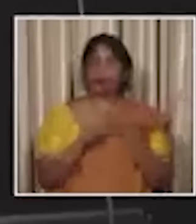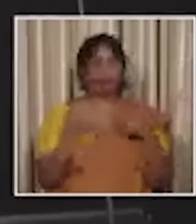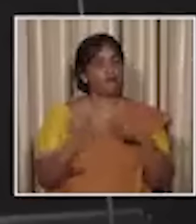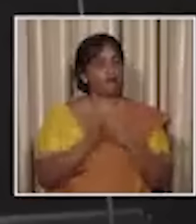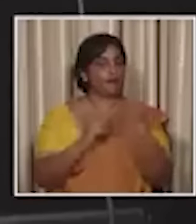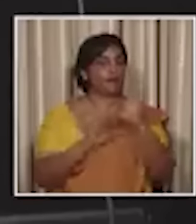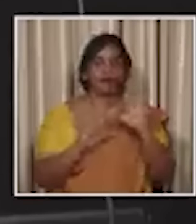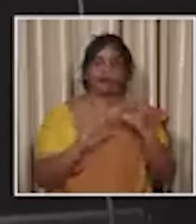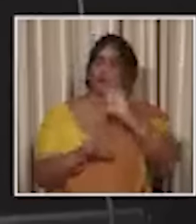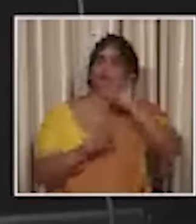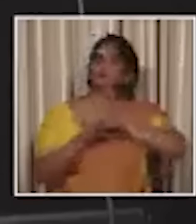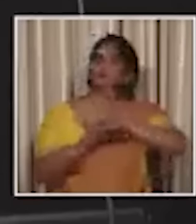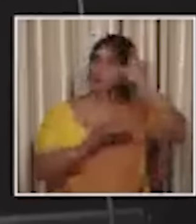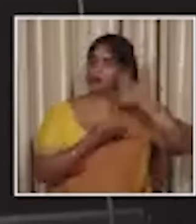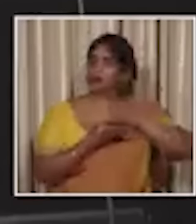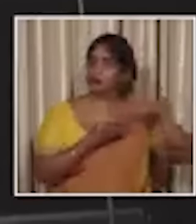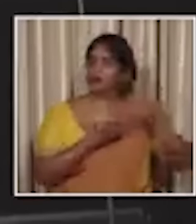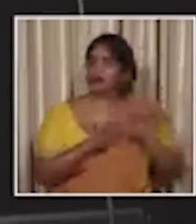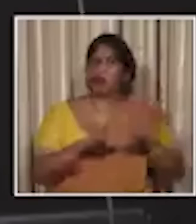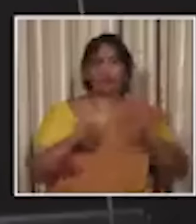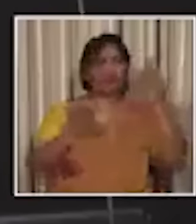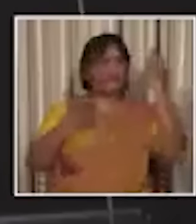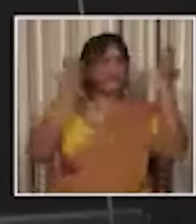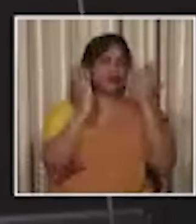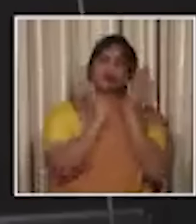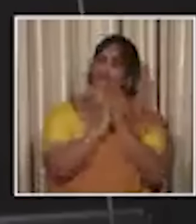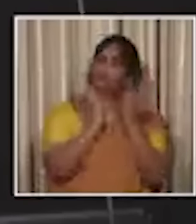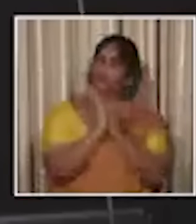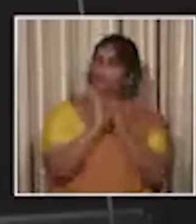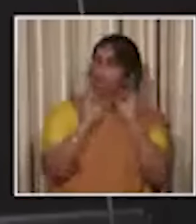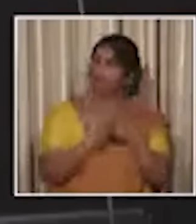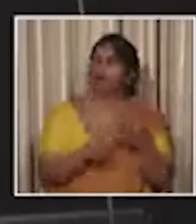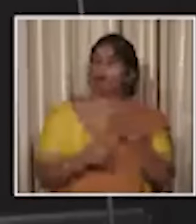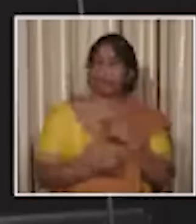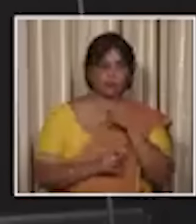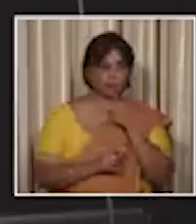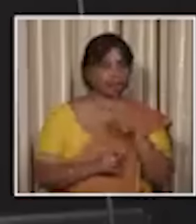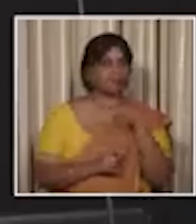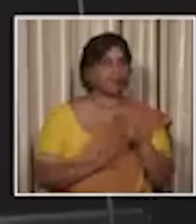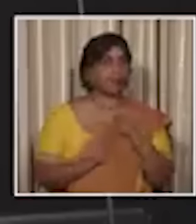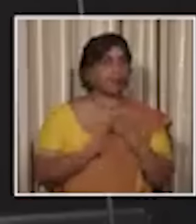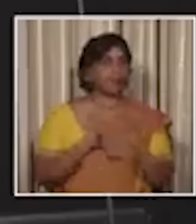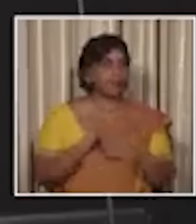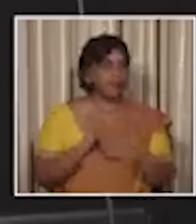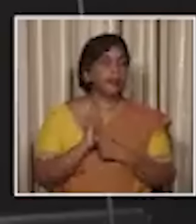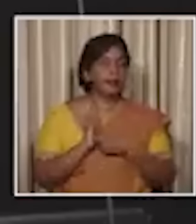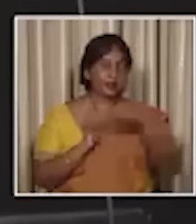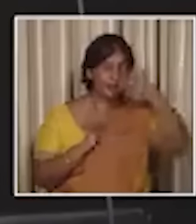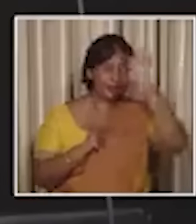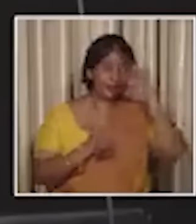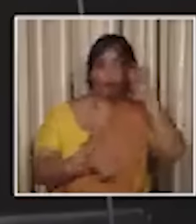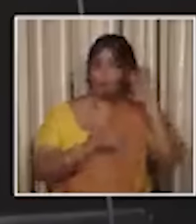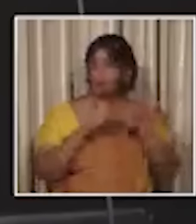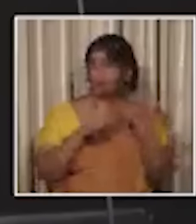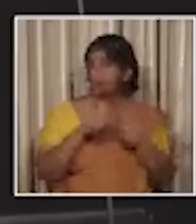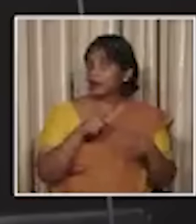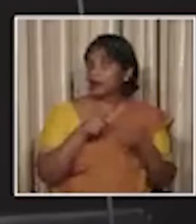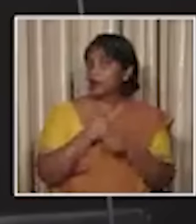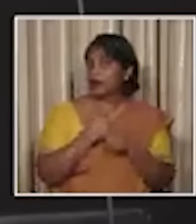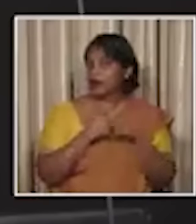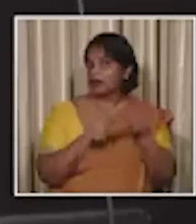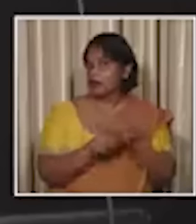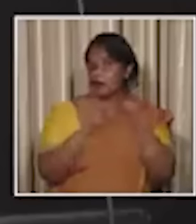என்பது ஒரு இனத்துக்கானதல்ல, சிங்கள மொழி பேசுகின்ற இனத்துக்கு மட்டும் சட்டம் உரித்துடையதல்ல, இந்த மண்ணிலே வாழுகின்ற